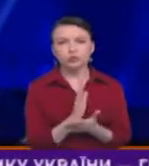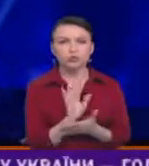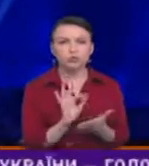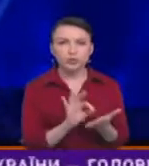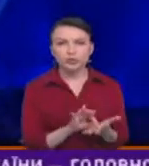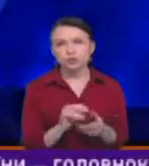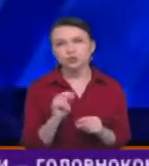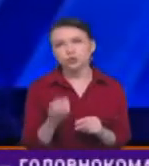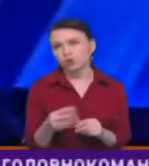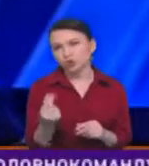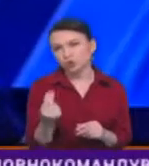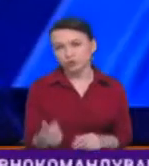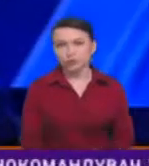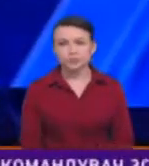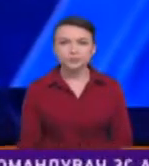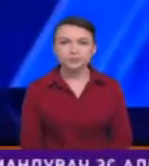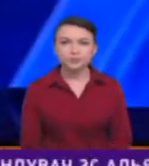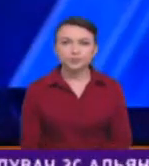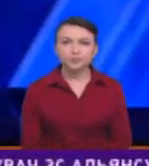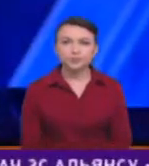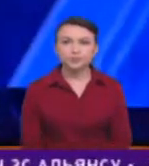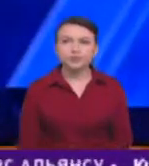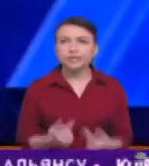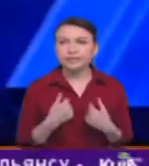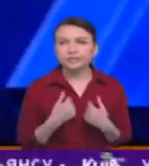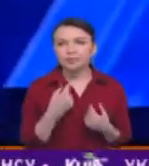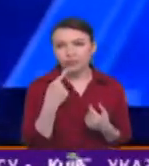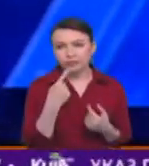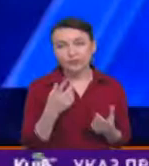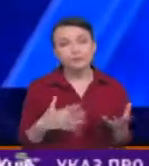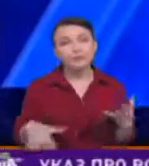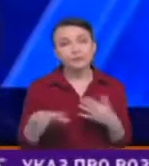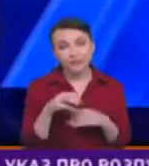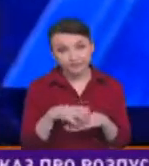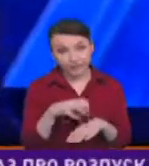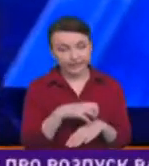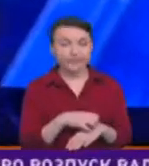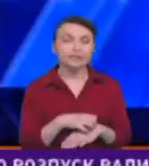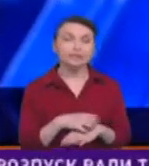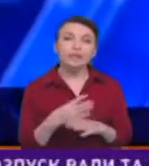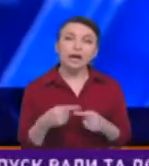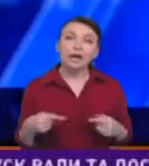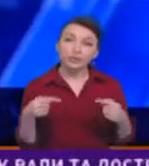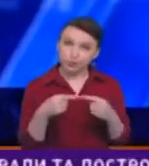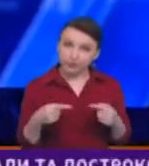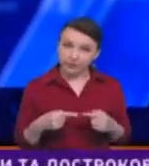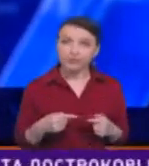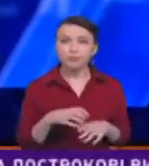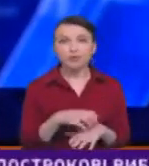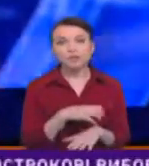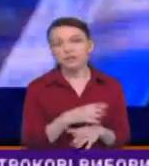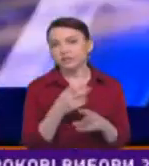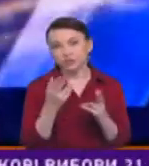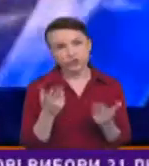ніж грошовою. Ну, ми зараз не говоримо про всі партії, але про певні партії, звичайно, що